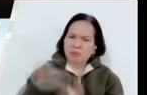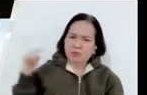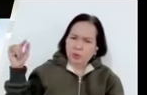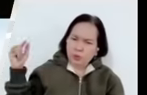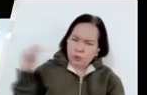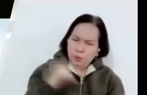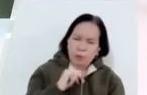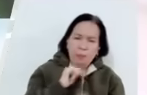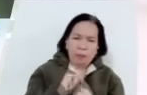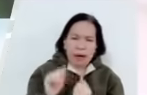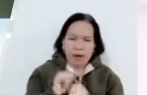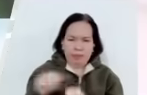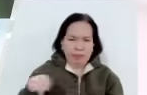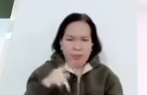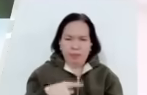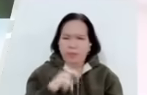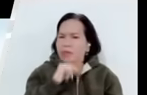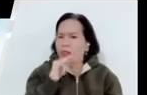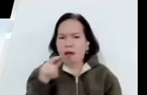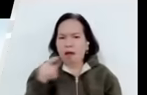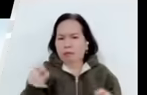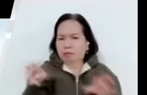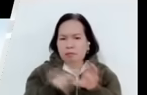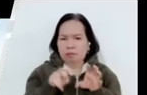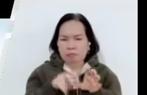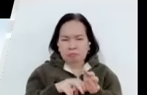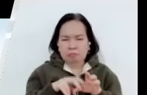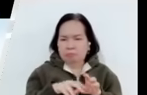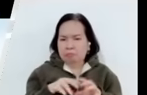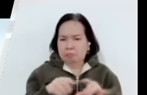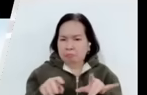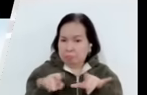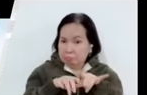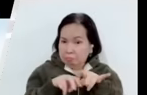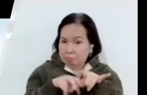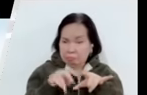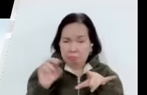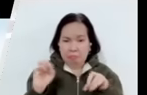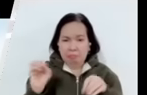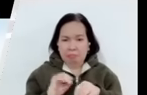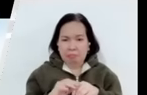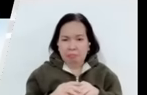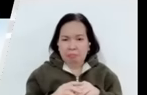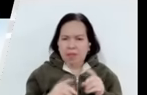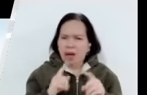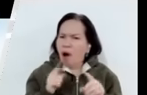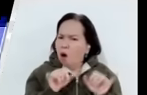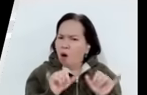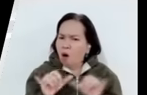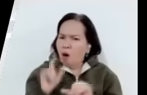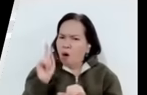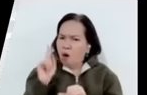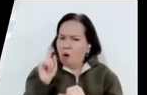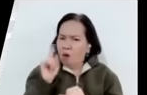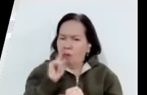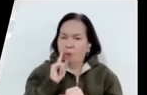flight dito sa Philippines. For maintenance lamang po. Gaano nga ba kalaki ang eroplanong A380?